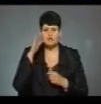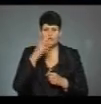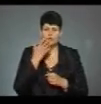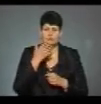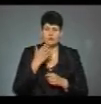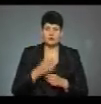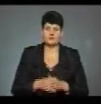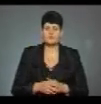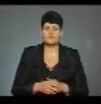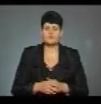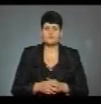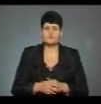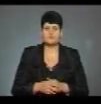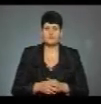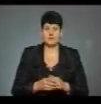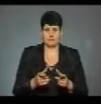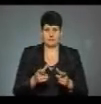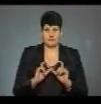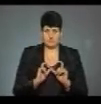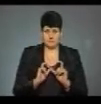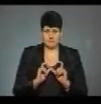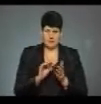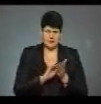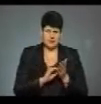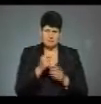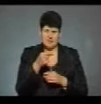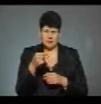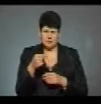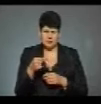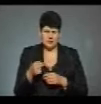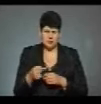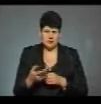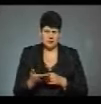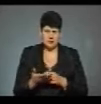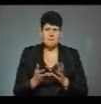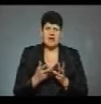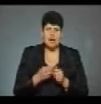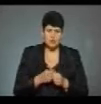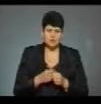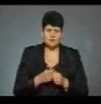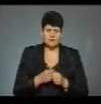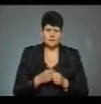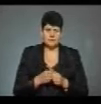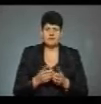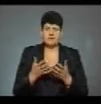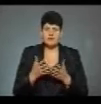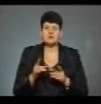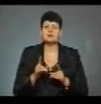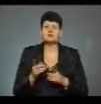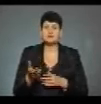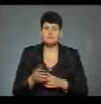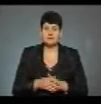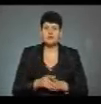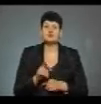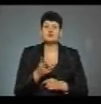квартирі. Прийшло платіжка, там пише мінус, перерахунок. Що вияснює, що таке? І що